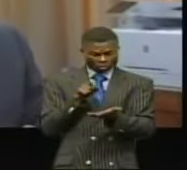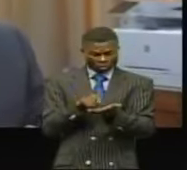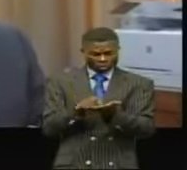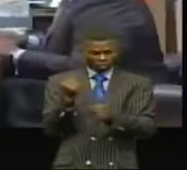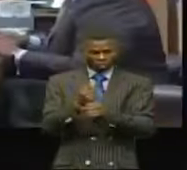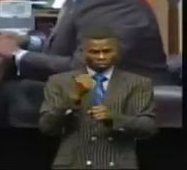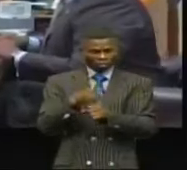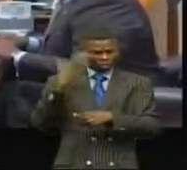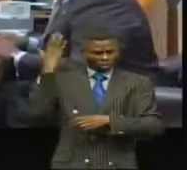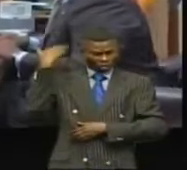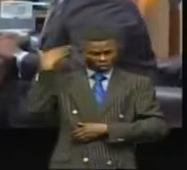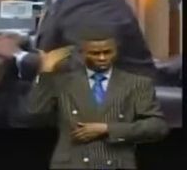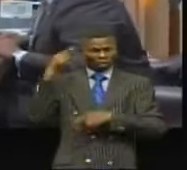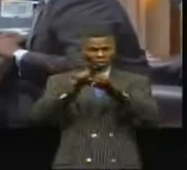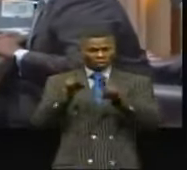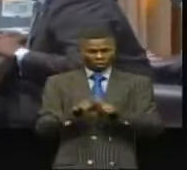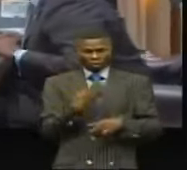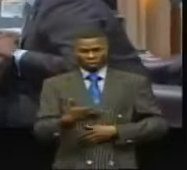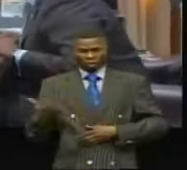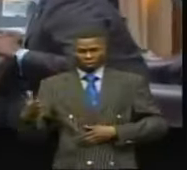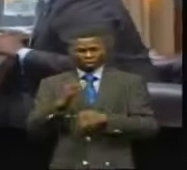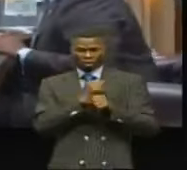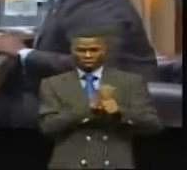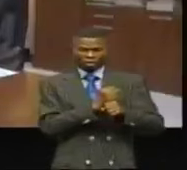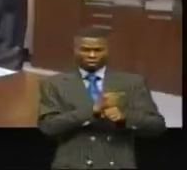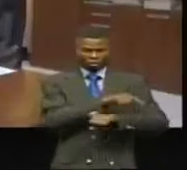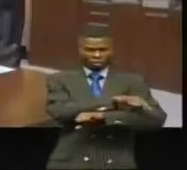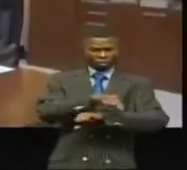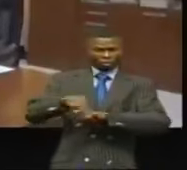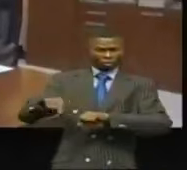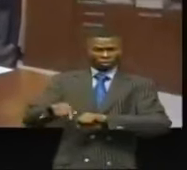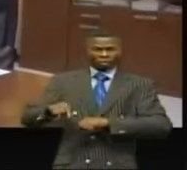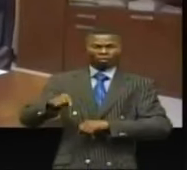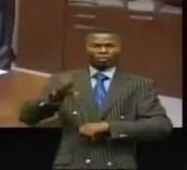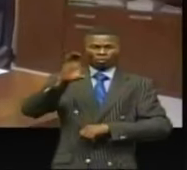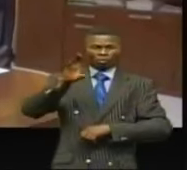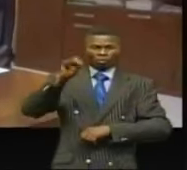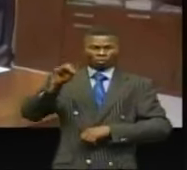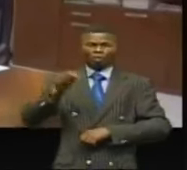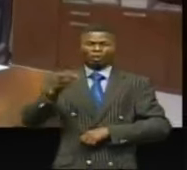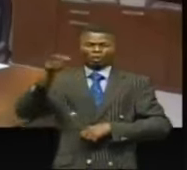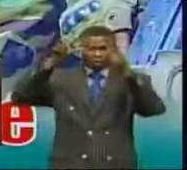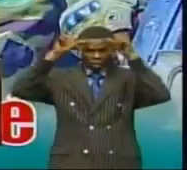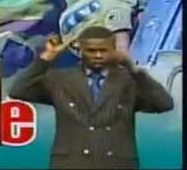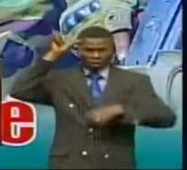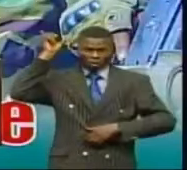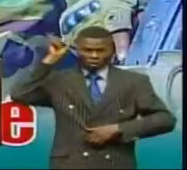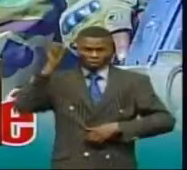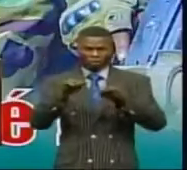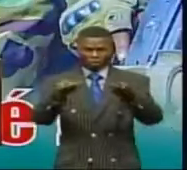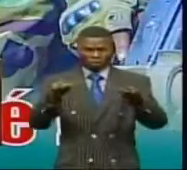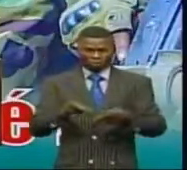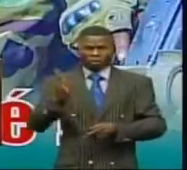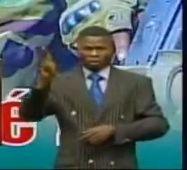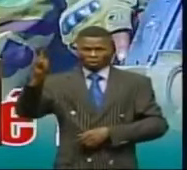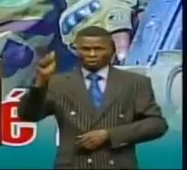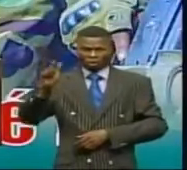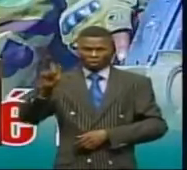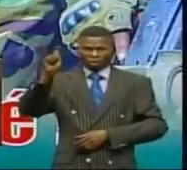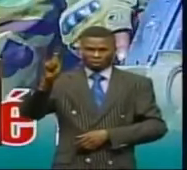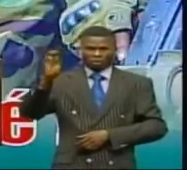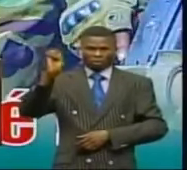déjà fait et du matériel stocké dans les installations de la SNCC à Lubumbashi et sur le site de Katende. Au terme